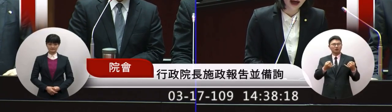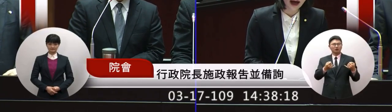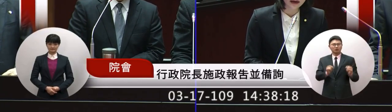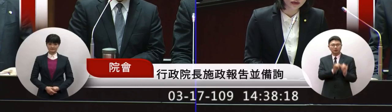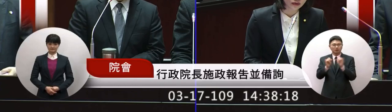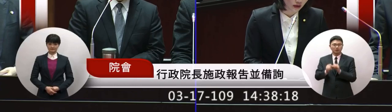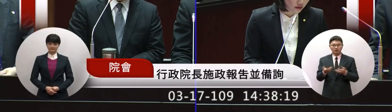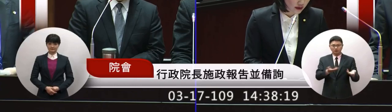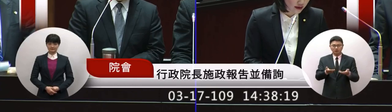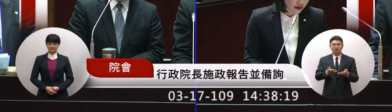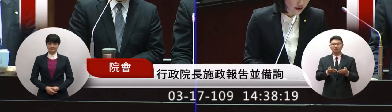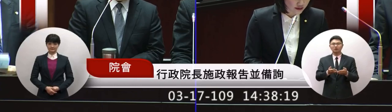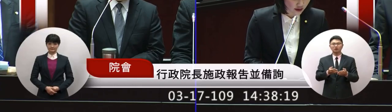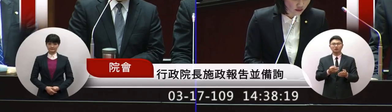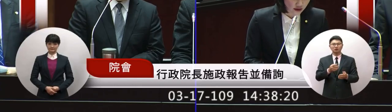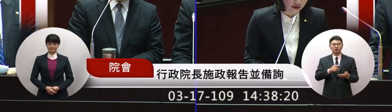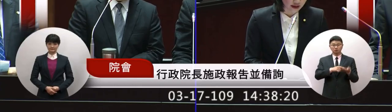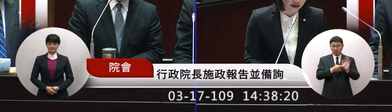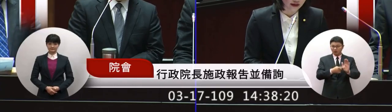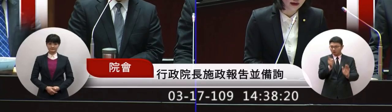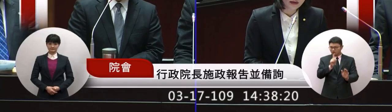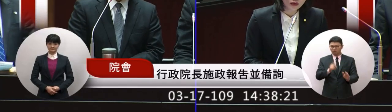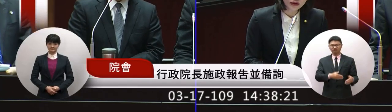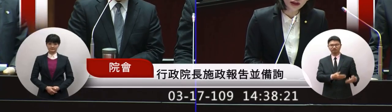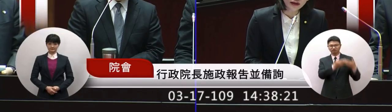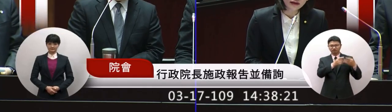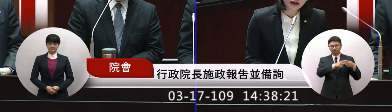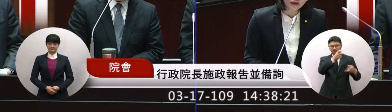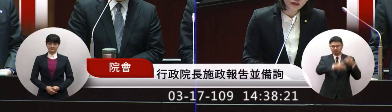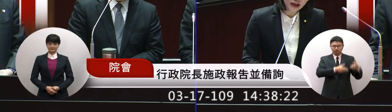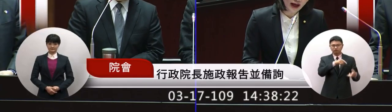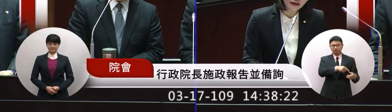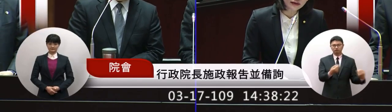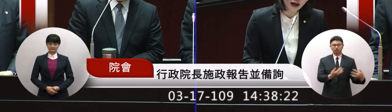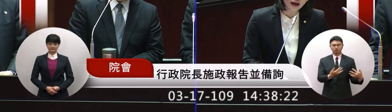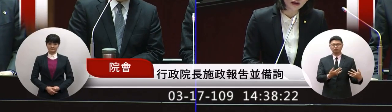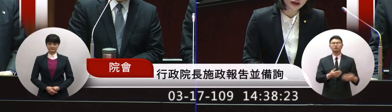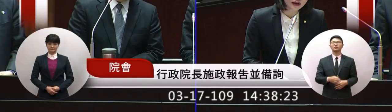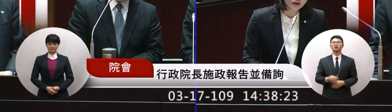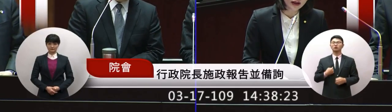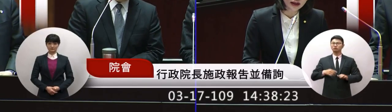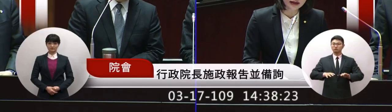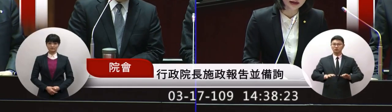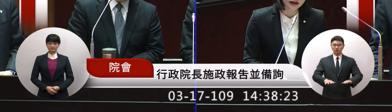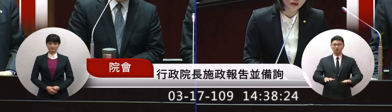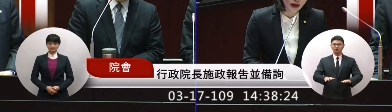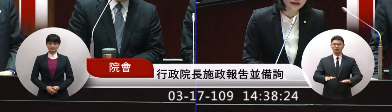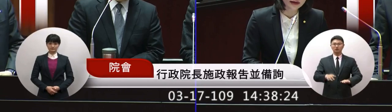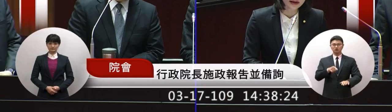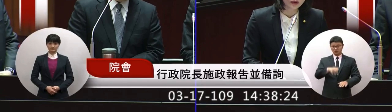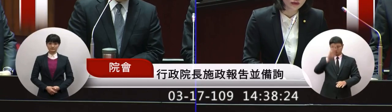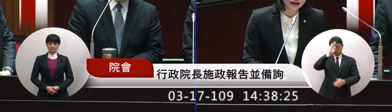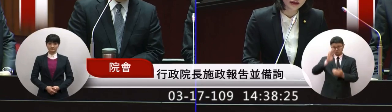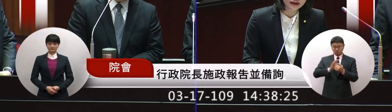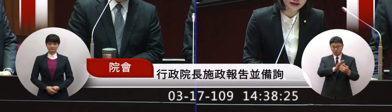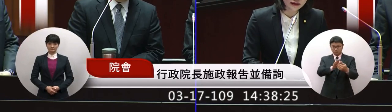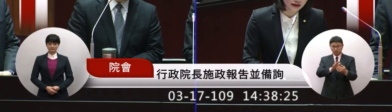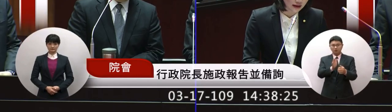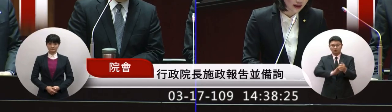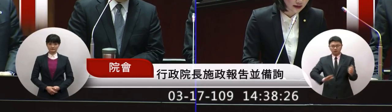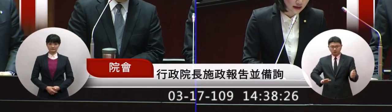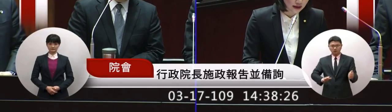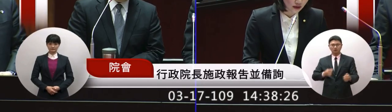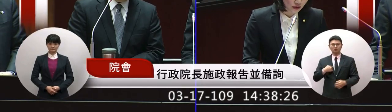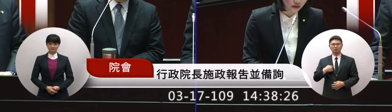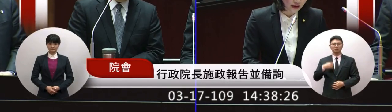显了大陆供应链的问题哦。目前我们看到因为疫情的关系，我们的经